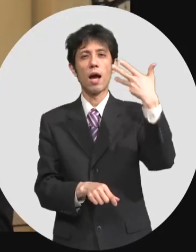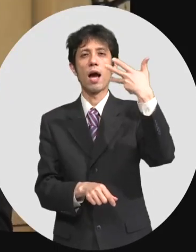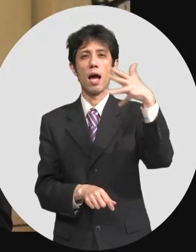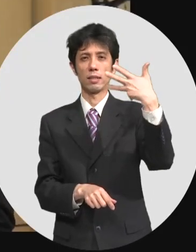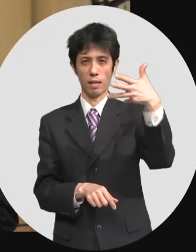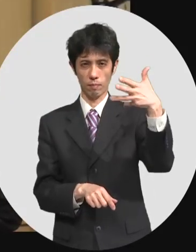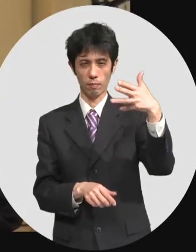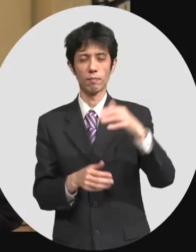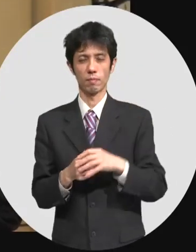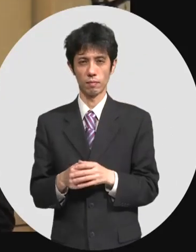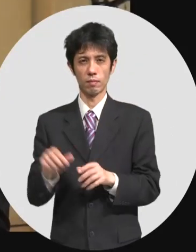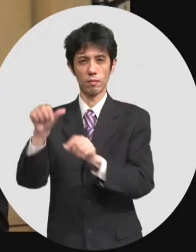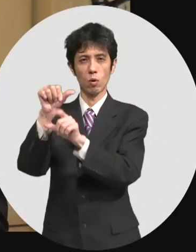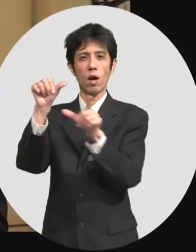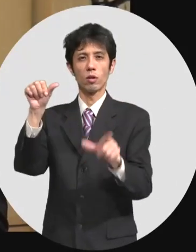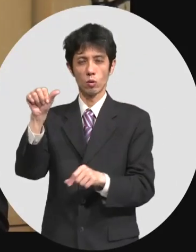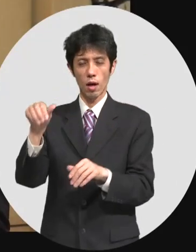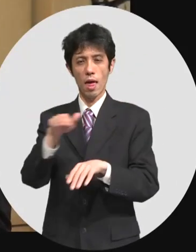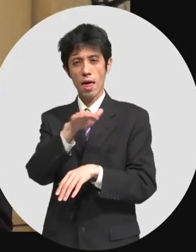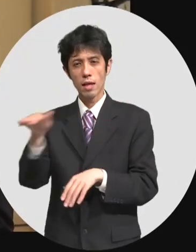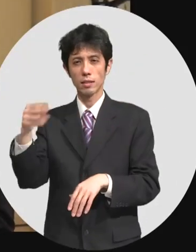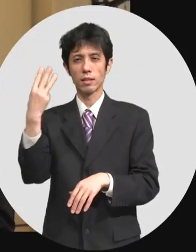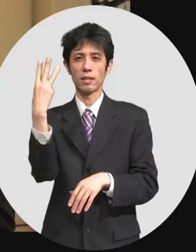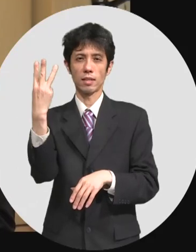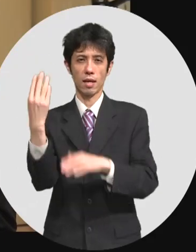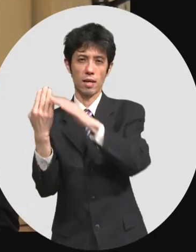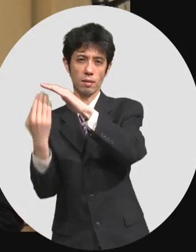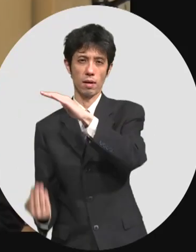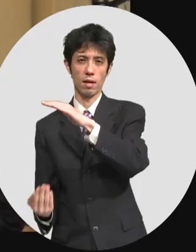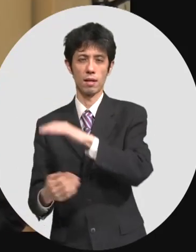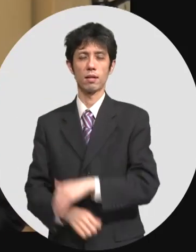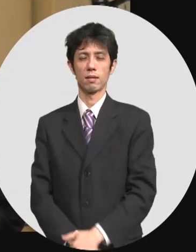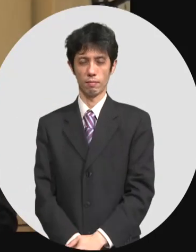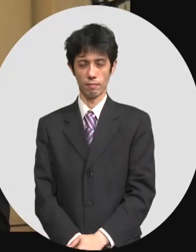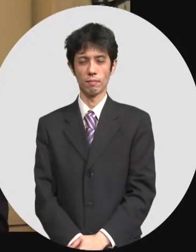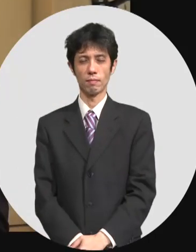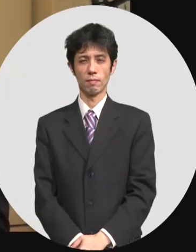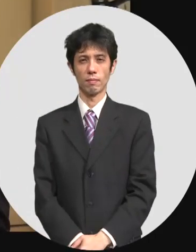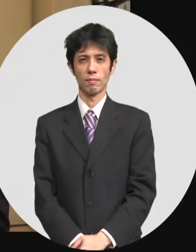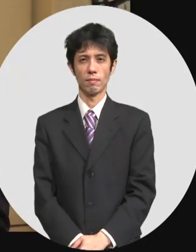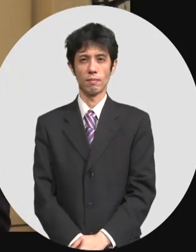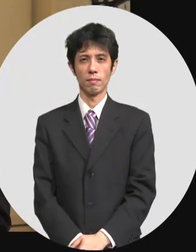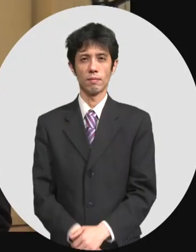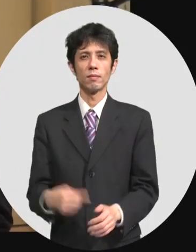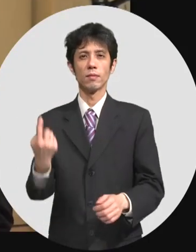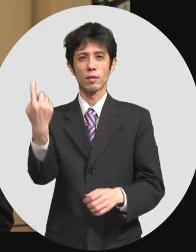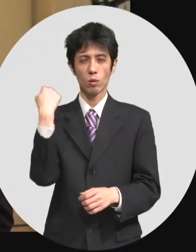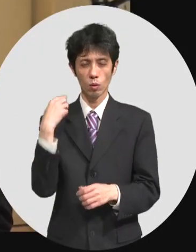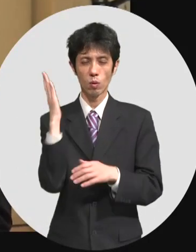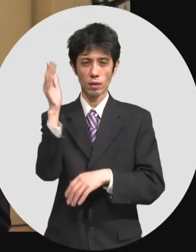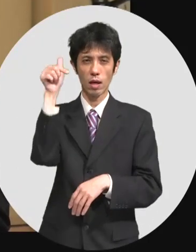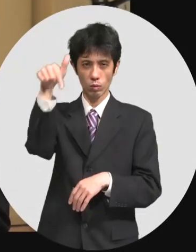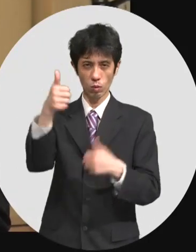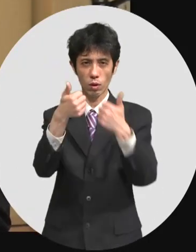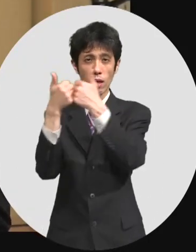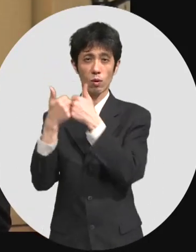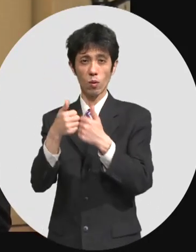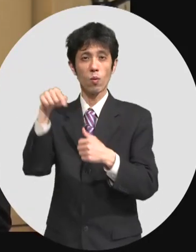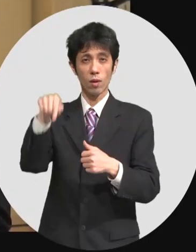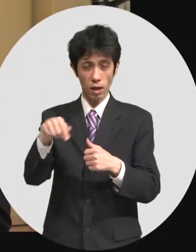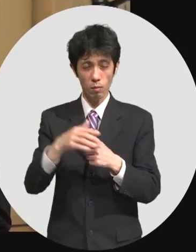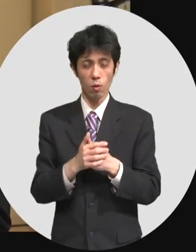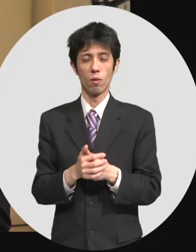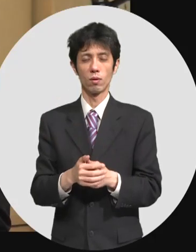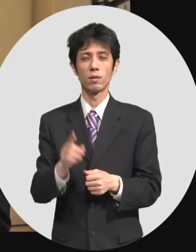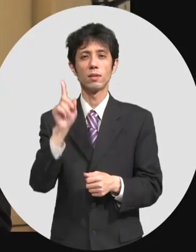約8件ということでございますけれども、5月は平均で3件を下回っているということで、昨日の政府の